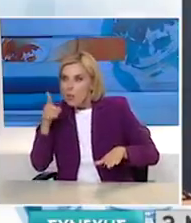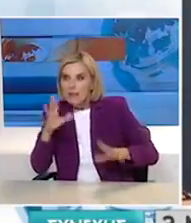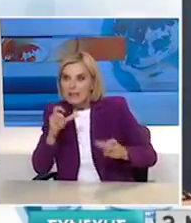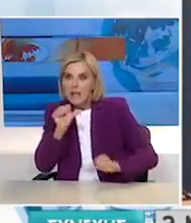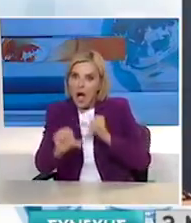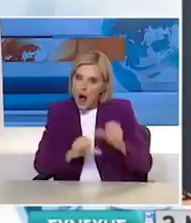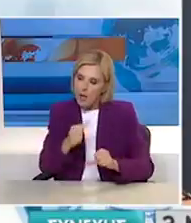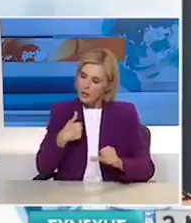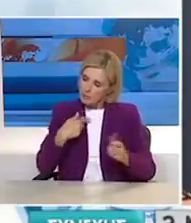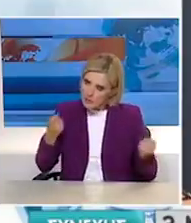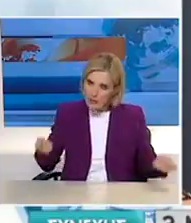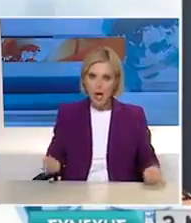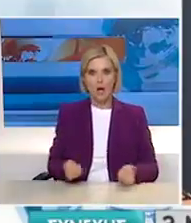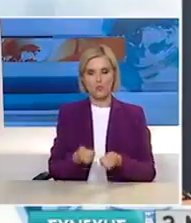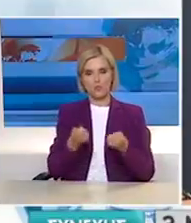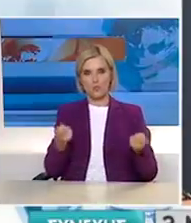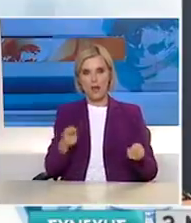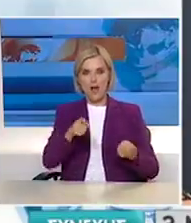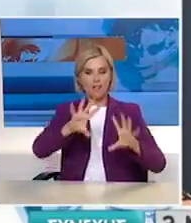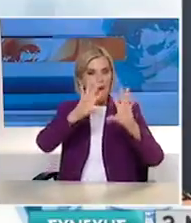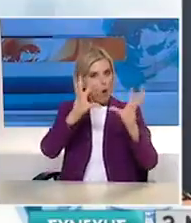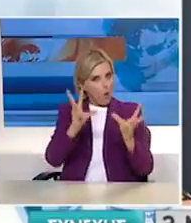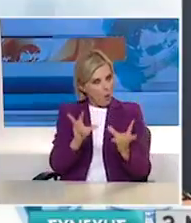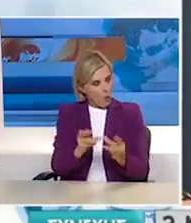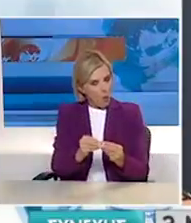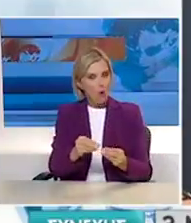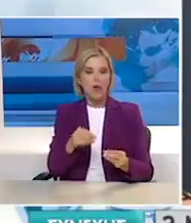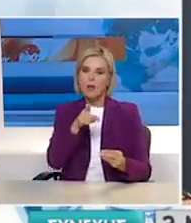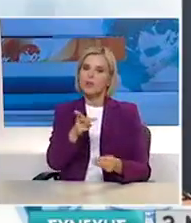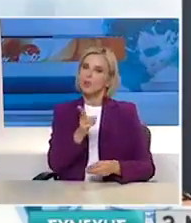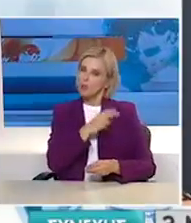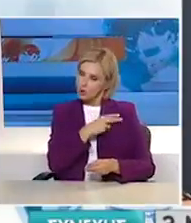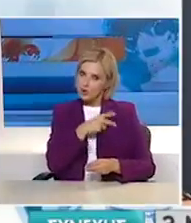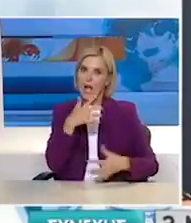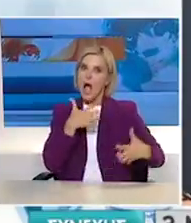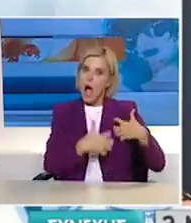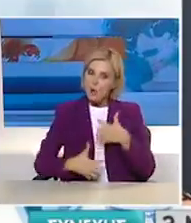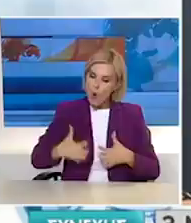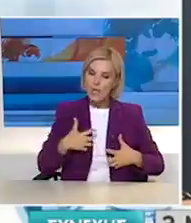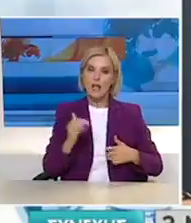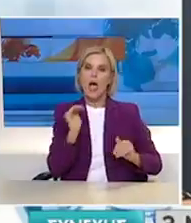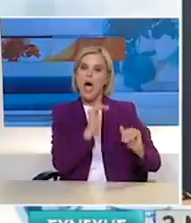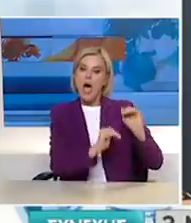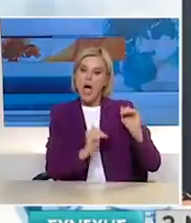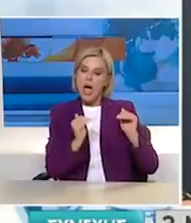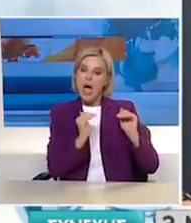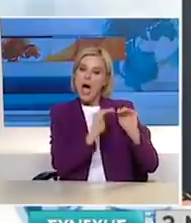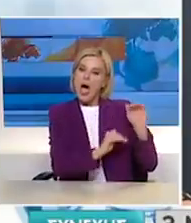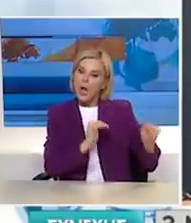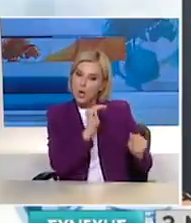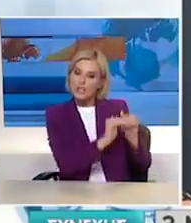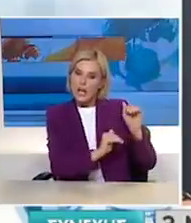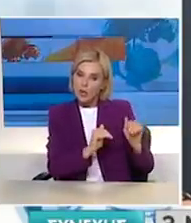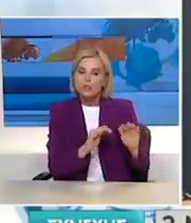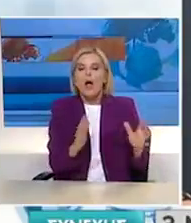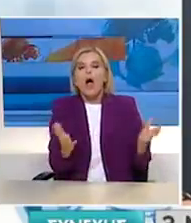Σε κάθε περίπτωση όμως, όλα αυτά τα ζητήματα θα απαντηθούν. Είναι εύλογη η αγωνία και οι ερωτήσεις της αγαπητής